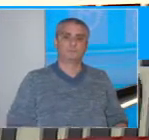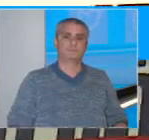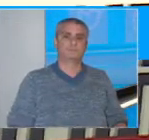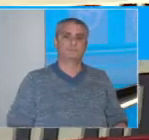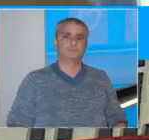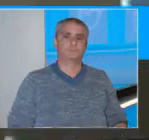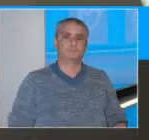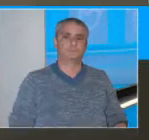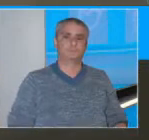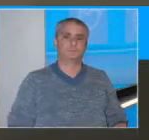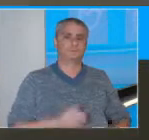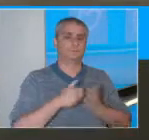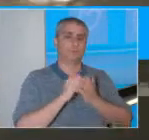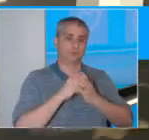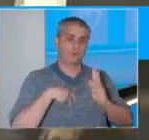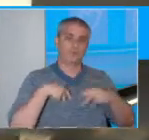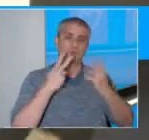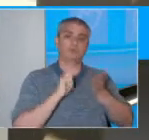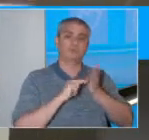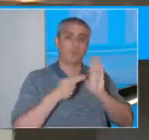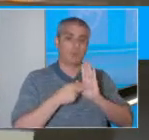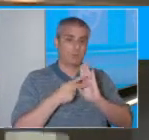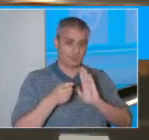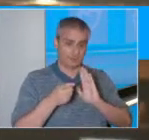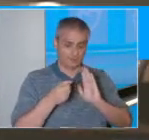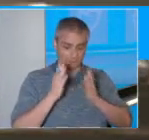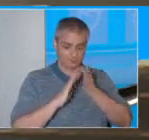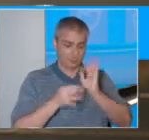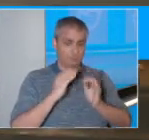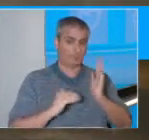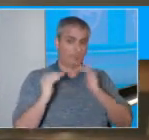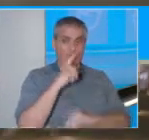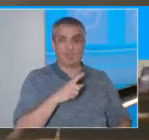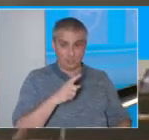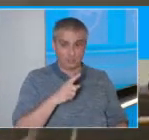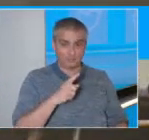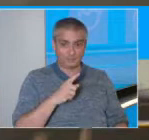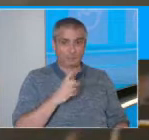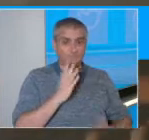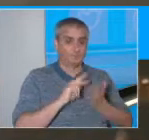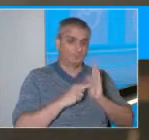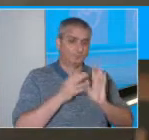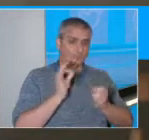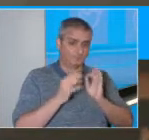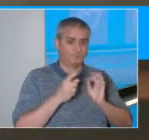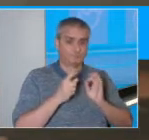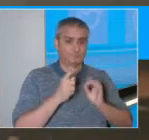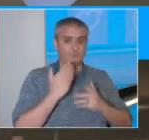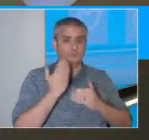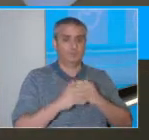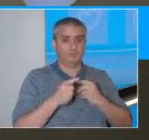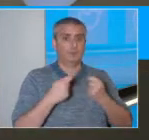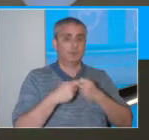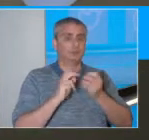ממשיכים הלאה וחוזרים לפוליטיקה. בית המשפט העליון, זה פוליטי-משפטי, אבל בסופו של